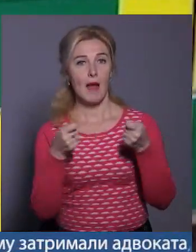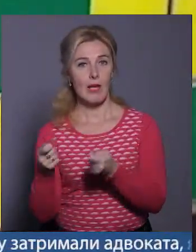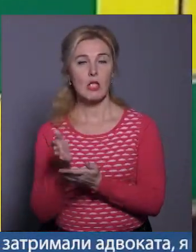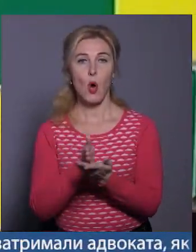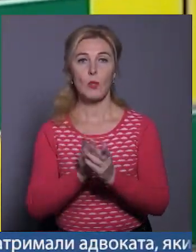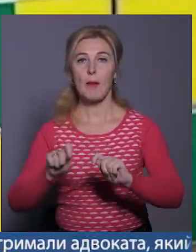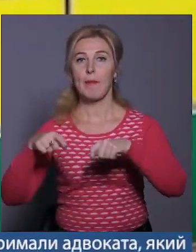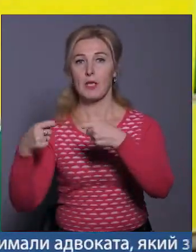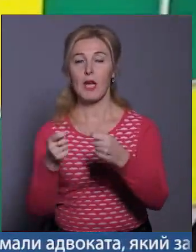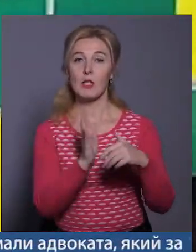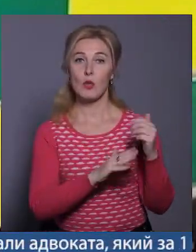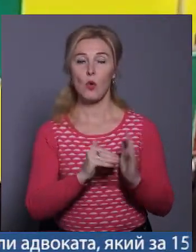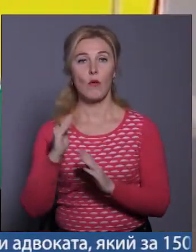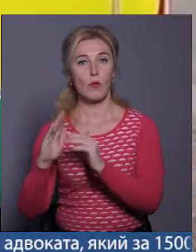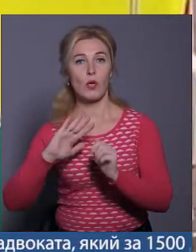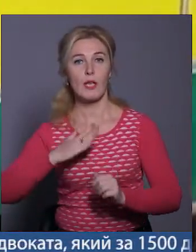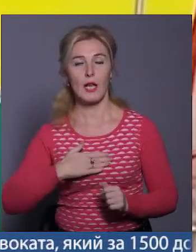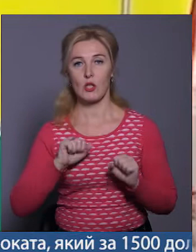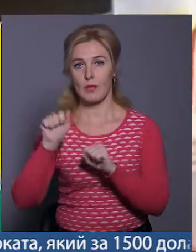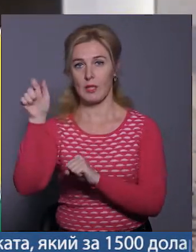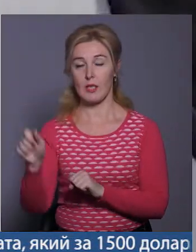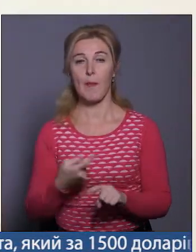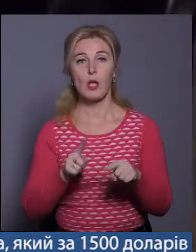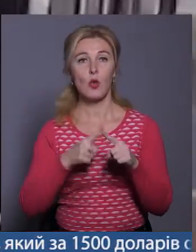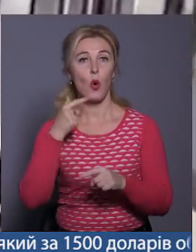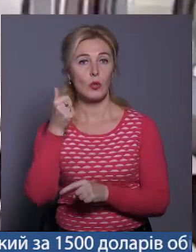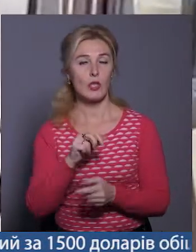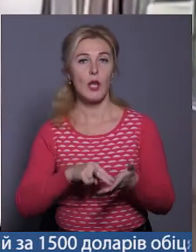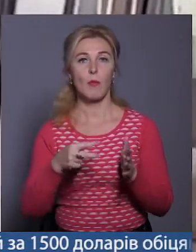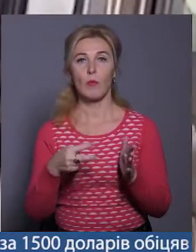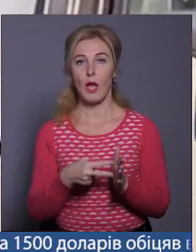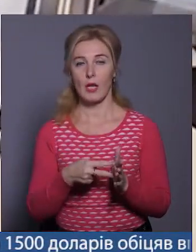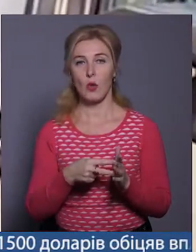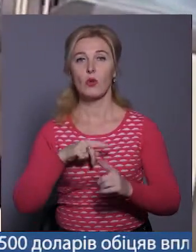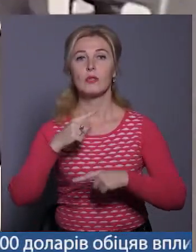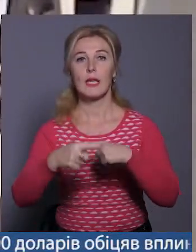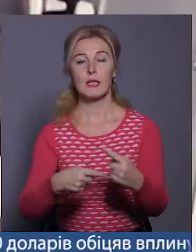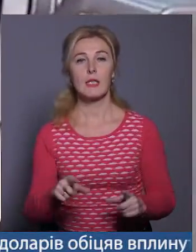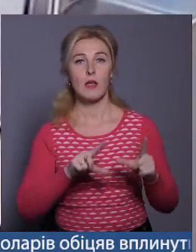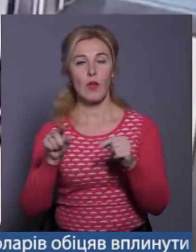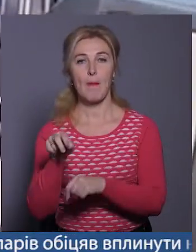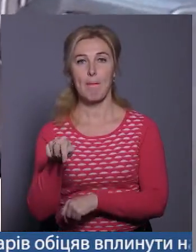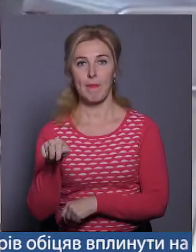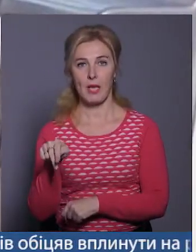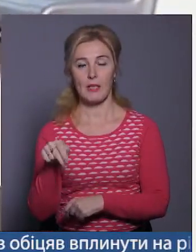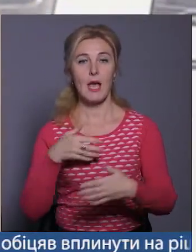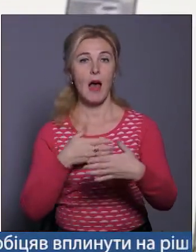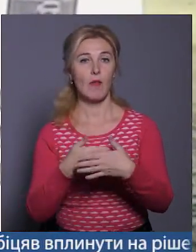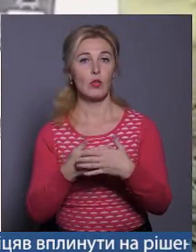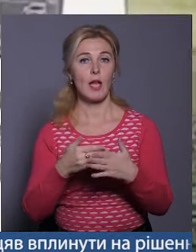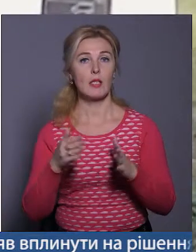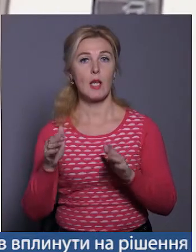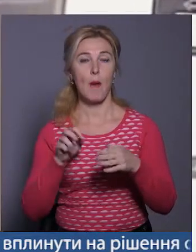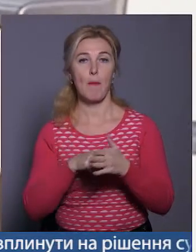і передати з рук в руки нашим захисникам. Цього тижня по плану традиційний виїзд в п'ятницю волонтерської пошти по